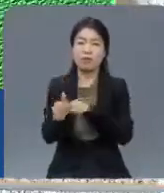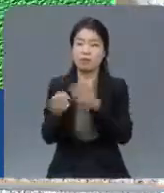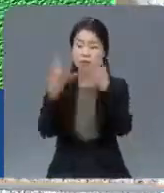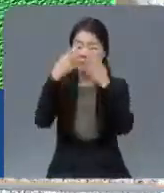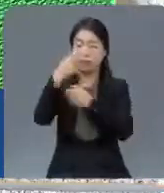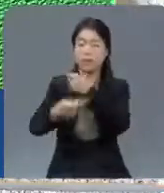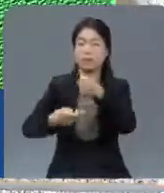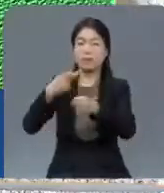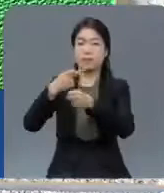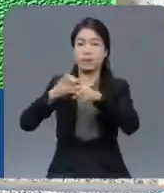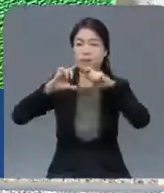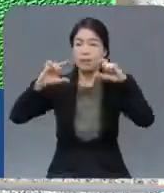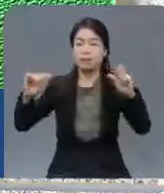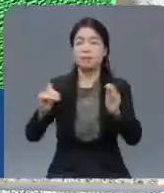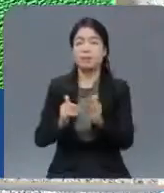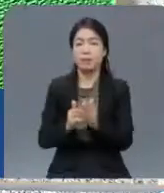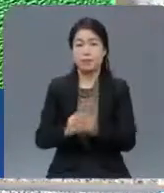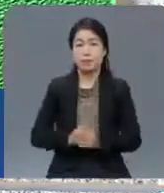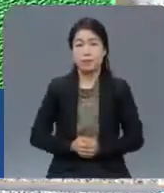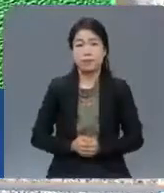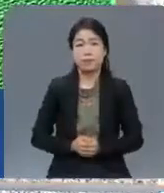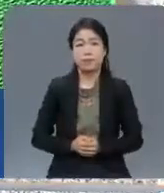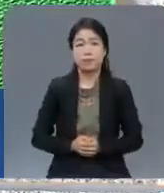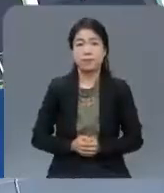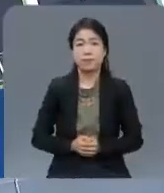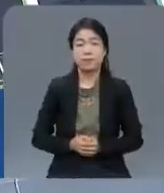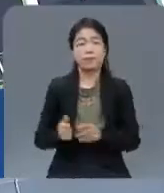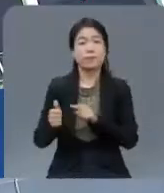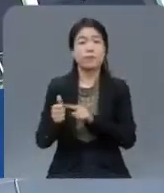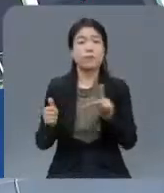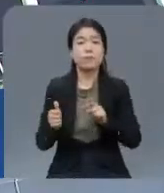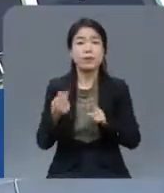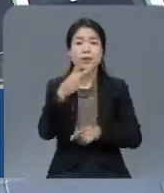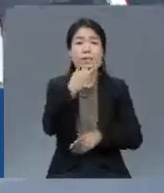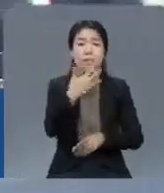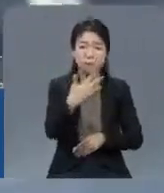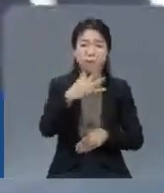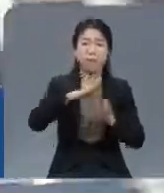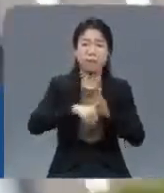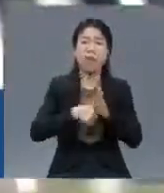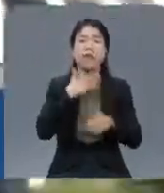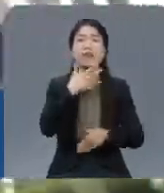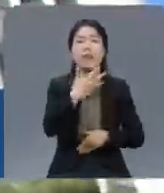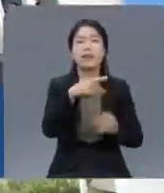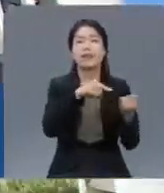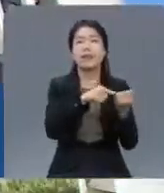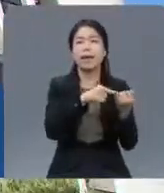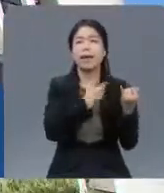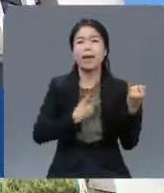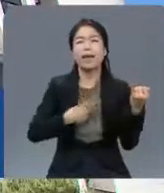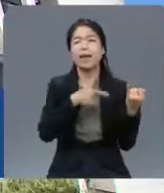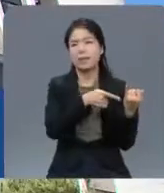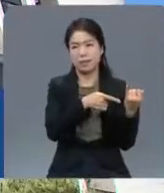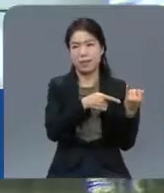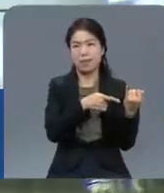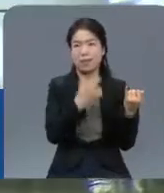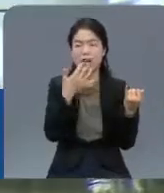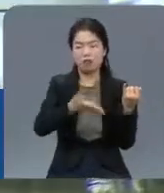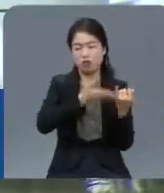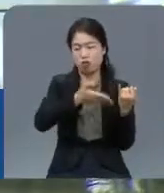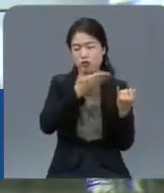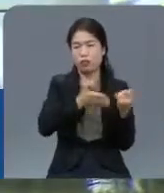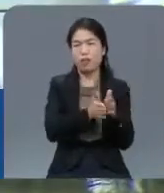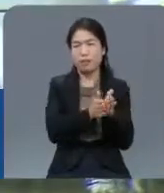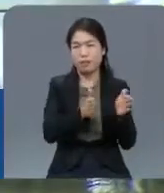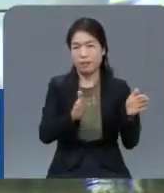징역 12년을 선고했습니다. A씨는 2008년 당시 8살이던 여제자 B씨를 성추행한